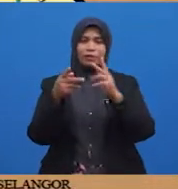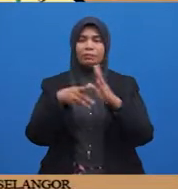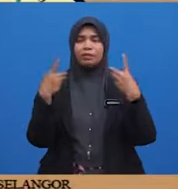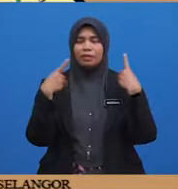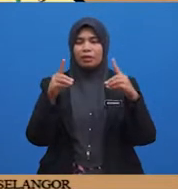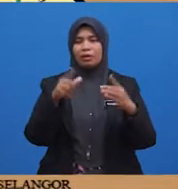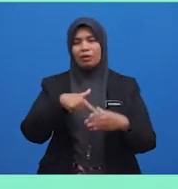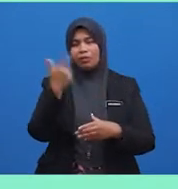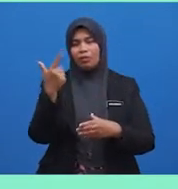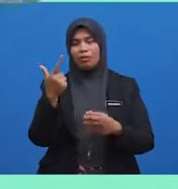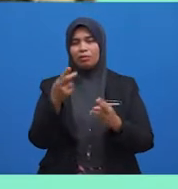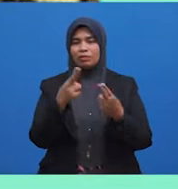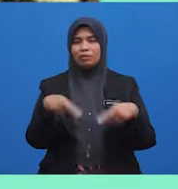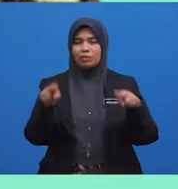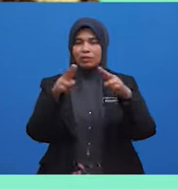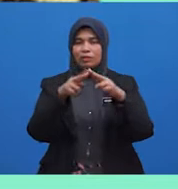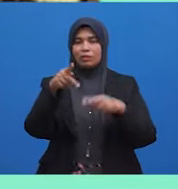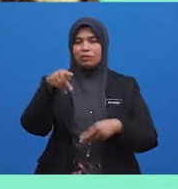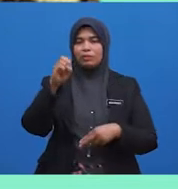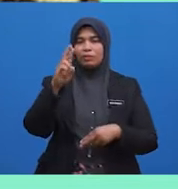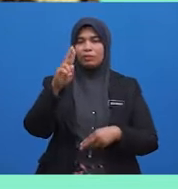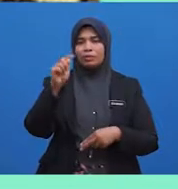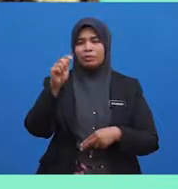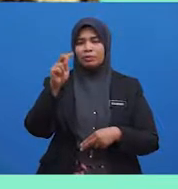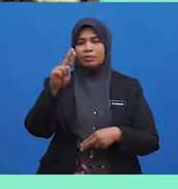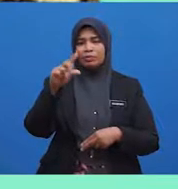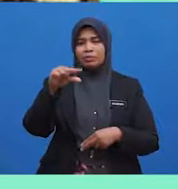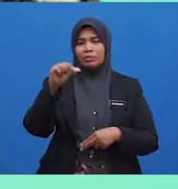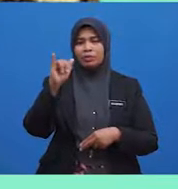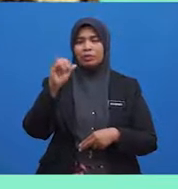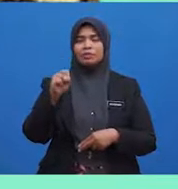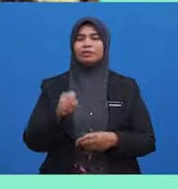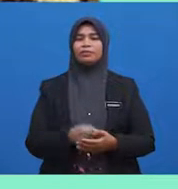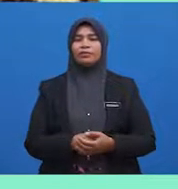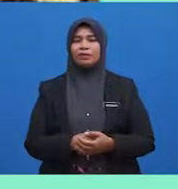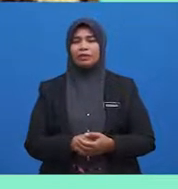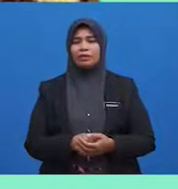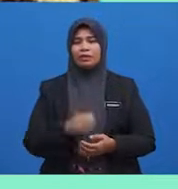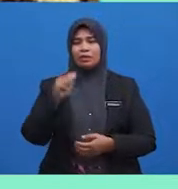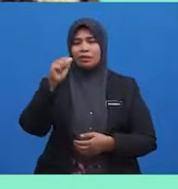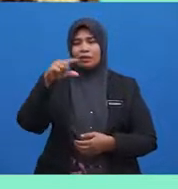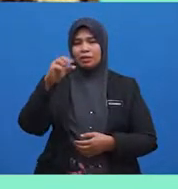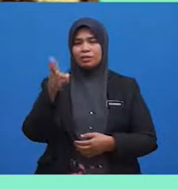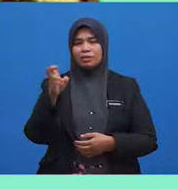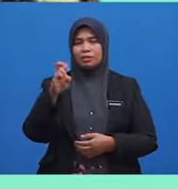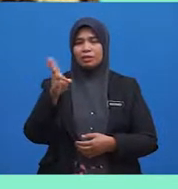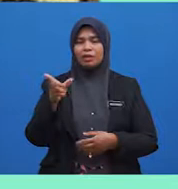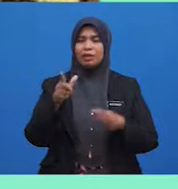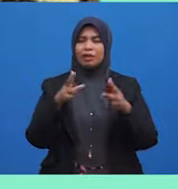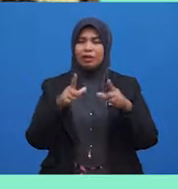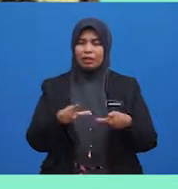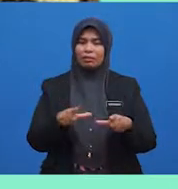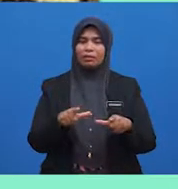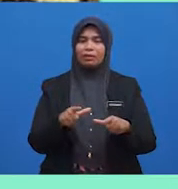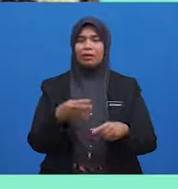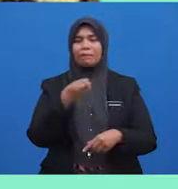Portugis. Kekayaan dan kemakmuran Perak menyebabkan Aceh meletakkan Perak sebagai negeri naungannya